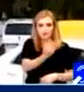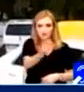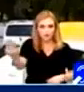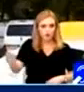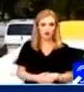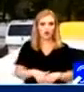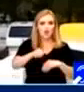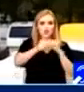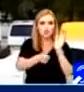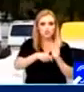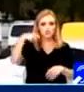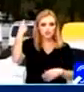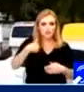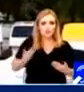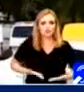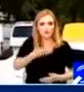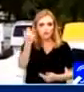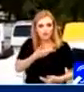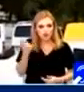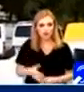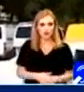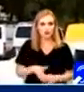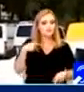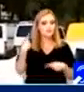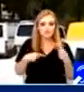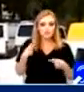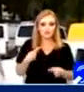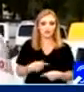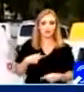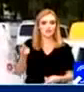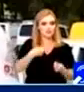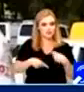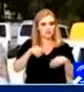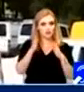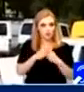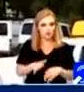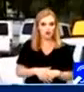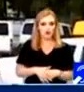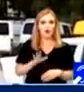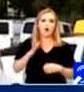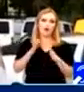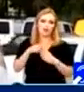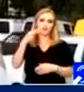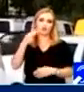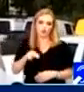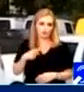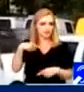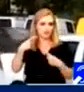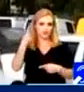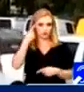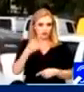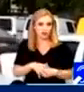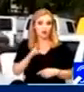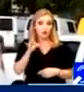De 16 ani eu mă aflu în Italia și de fiecare dată revin acasă cu gândul că acasă este mai bine. Și de